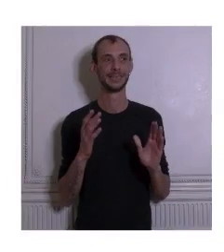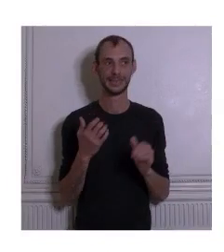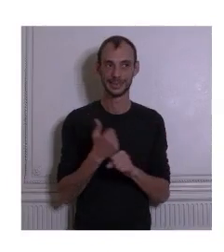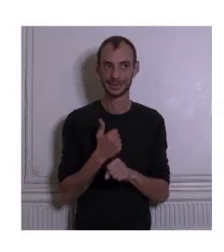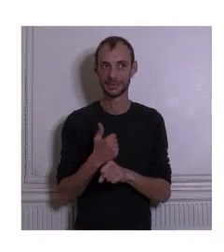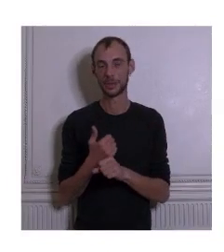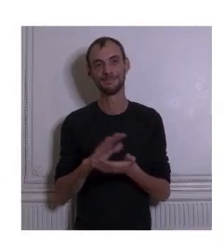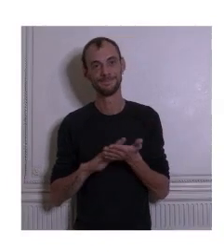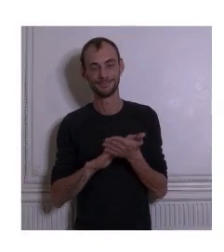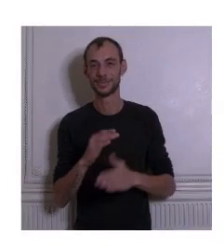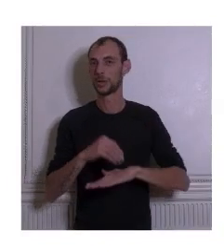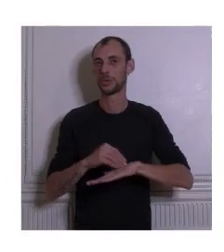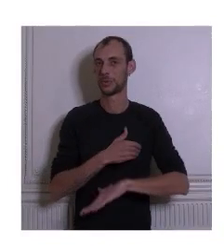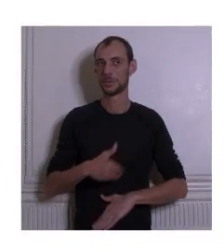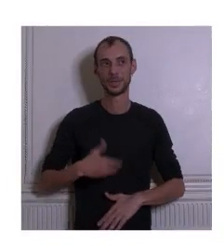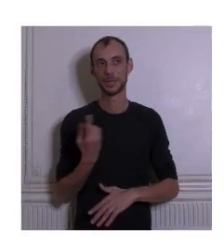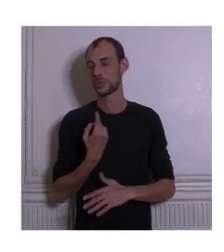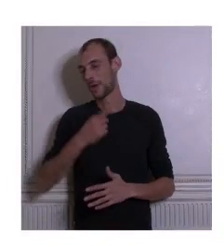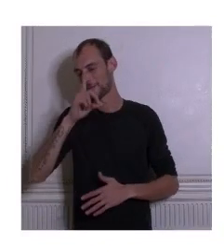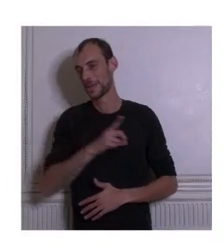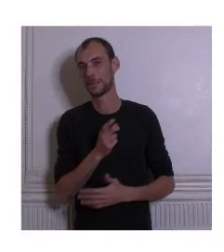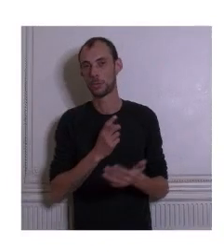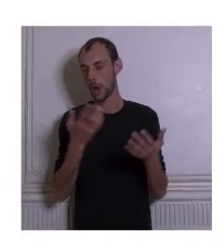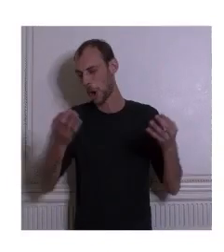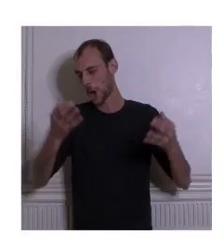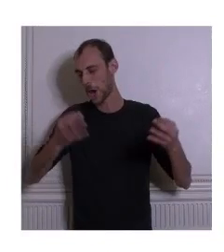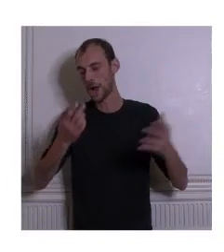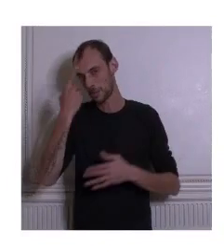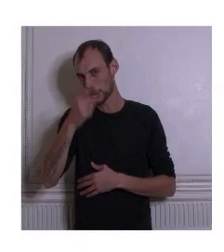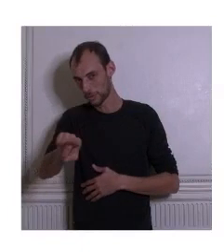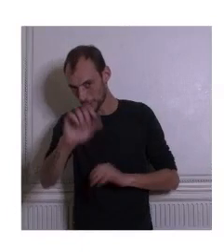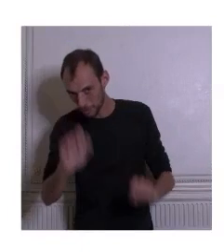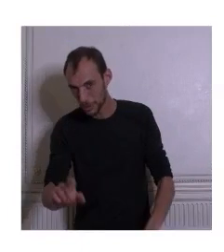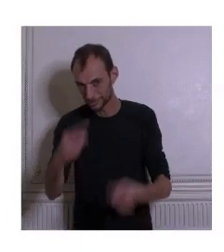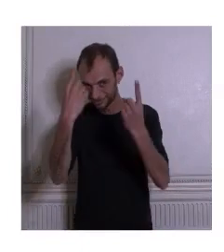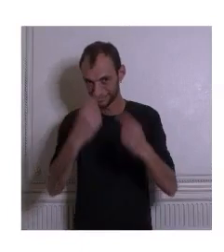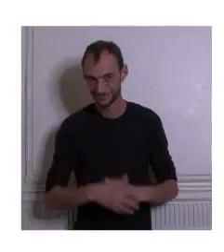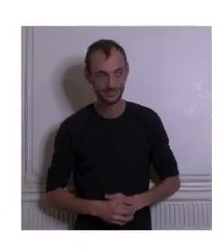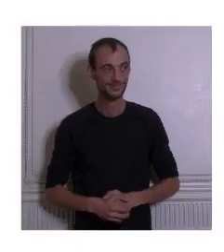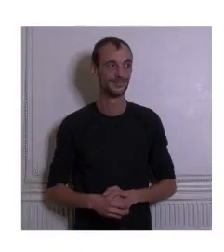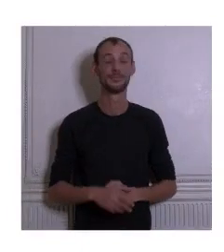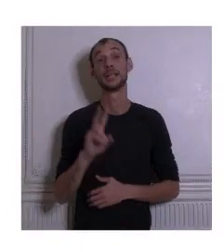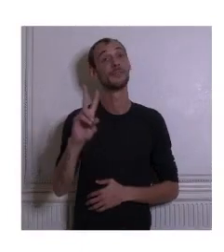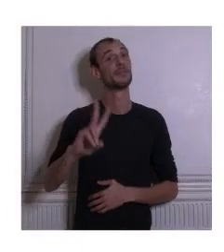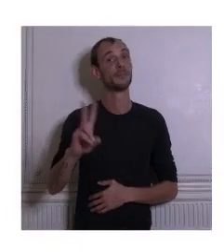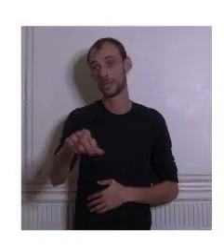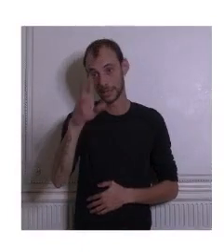ressources humaines. Oui, en raison d'un départ qui aura lieu en décembre 2022 par voie de mutation,